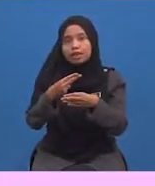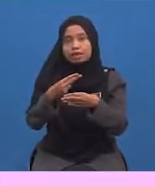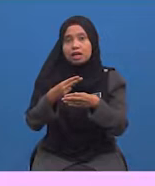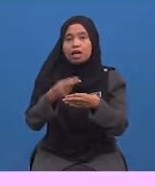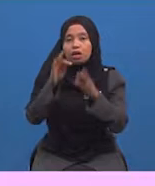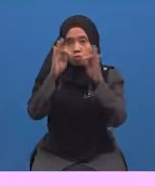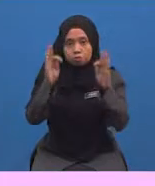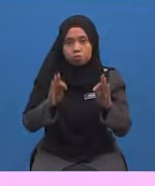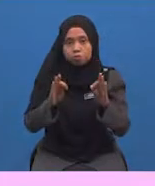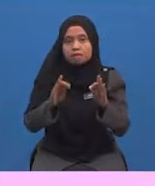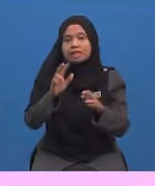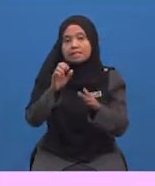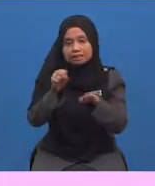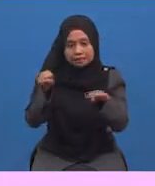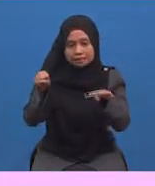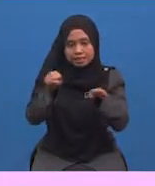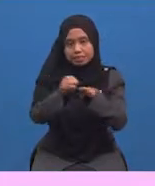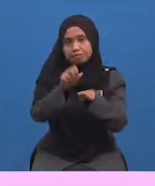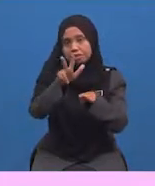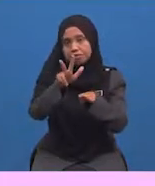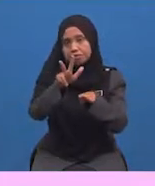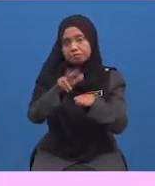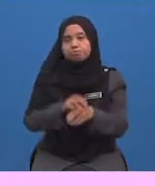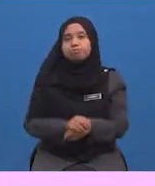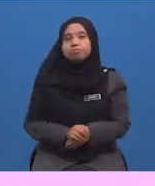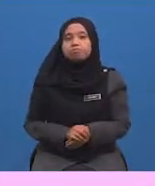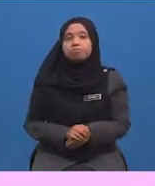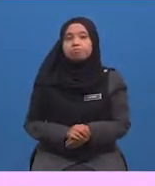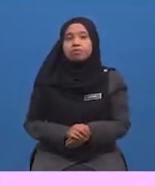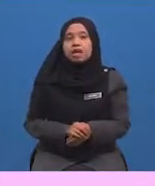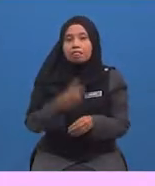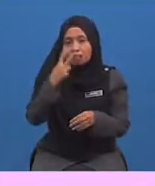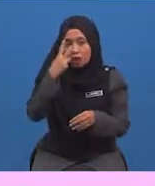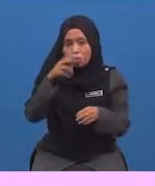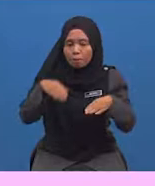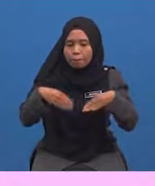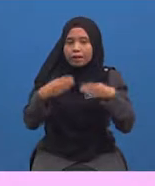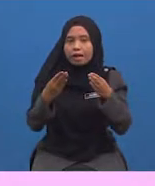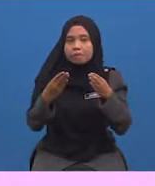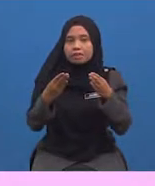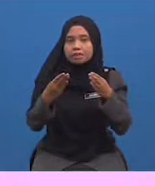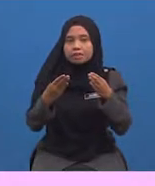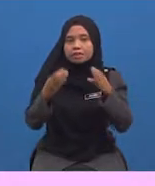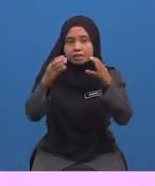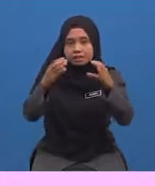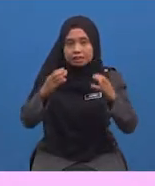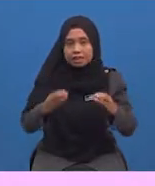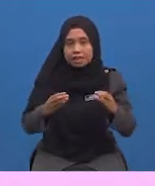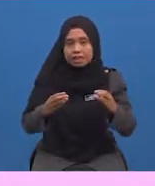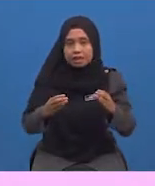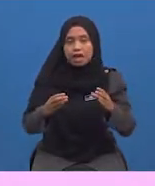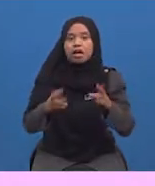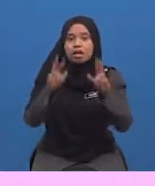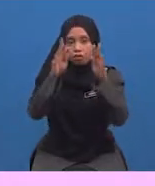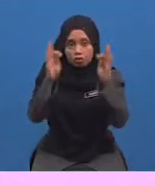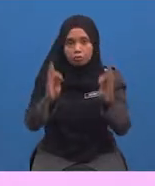segitiga. Lihat paparan untuk menerangkan bagaimana proses rumus ini